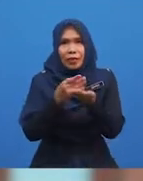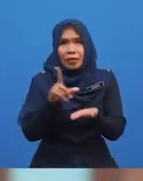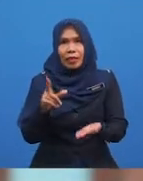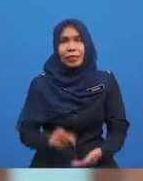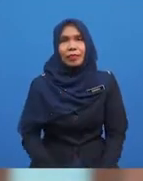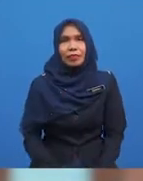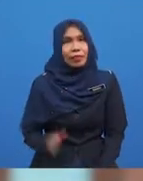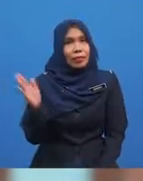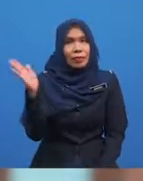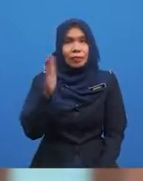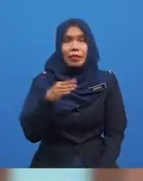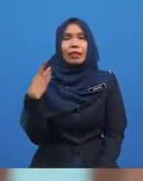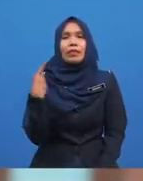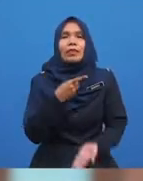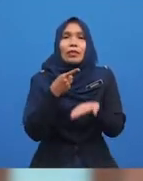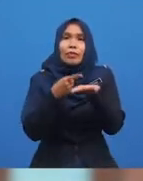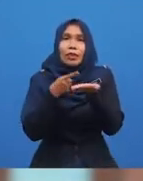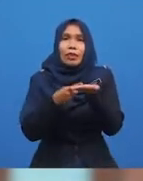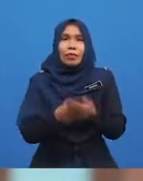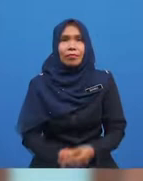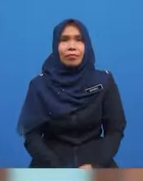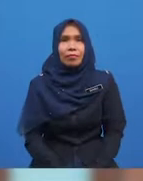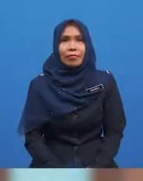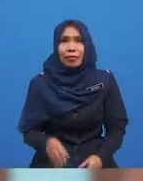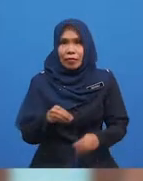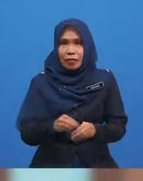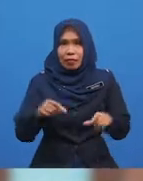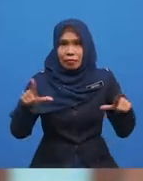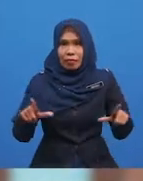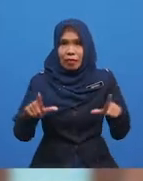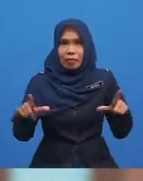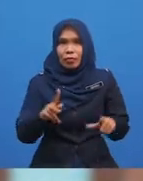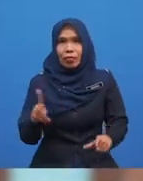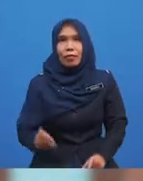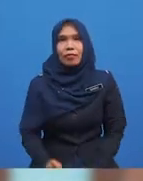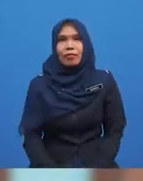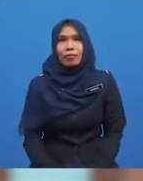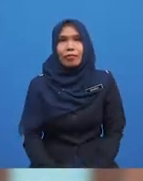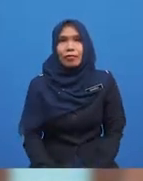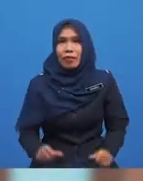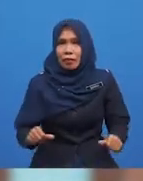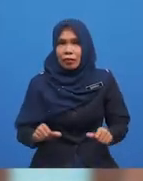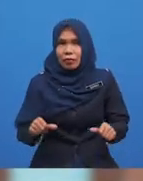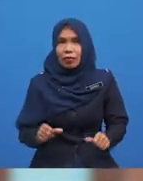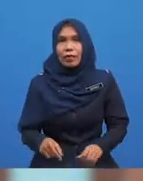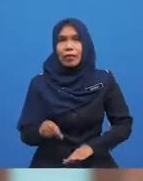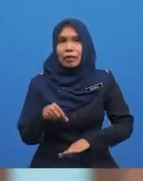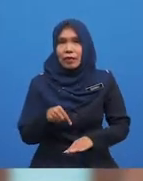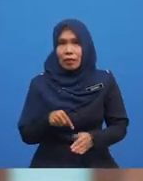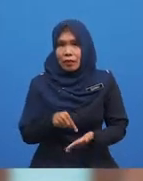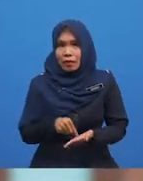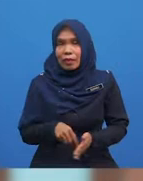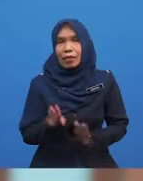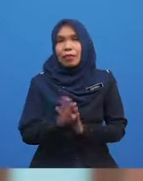Baiklah. Mari kita bincang dan lakukan aktiviti ini bersama